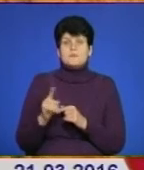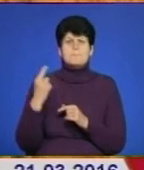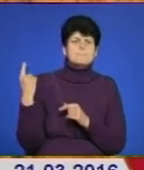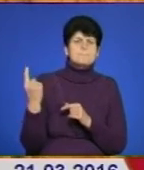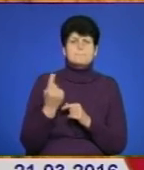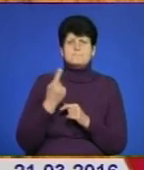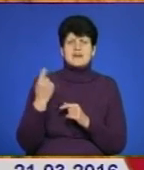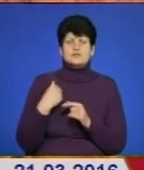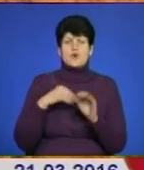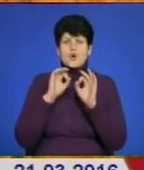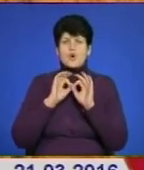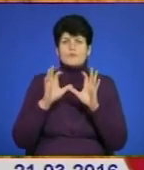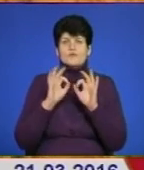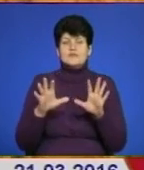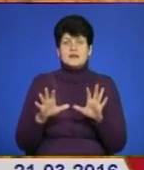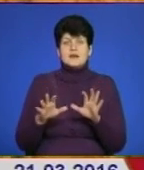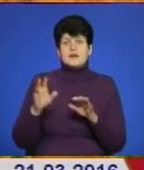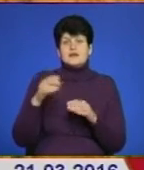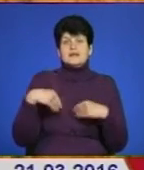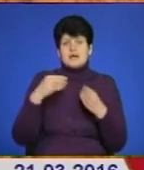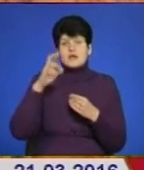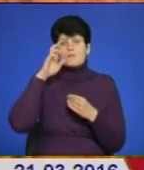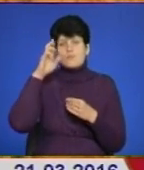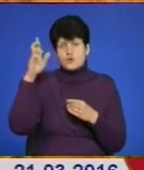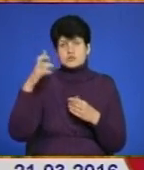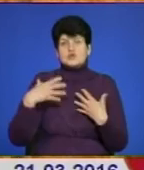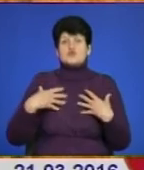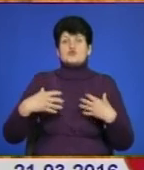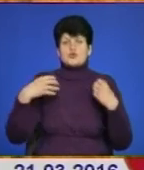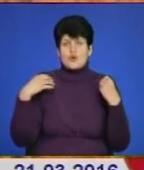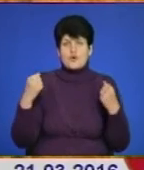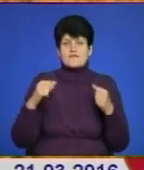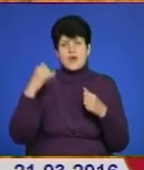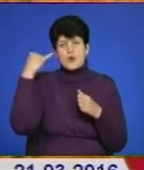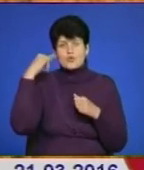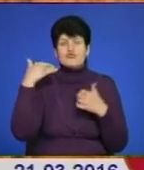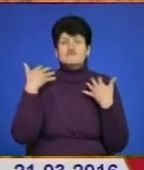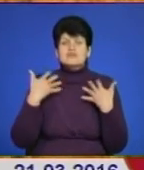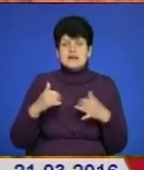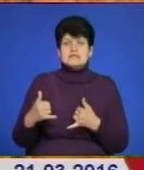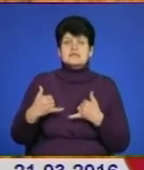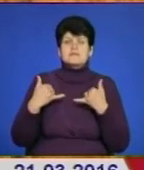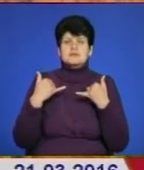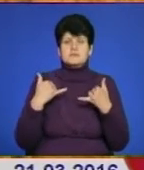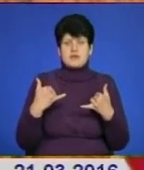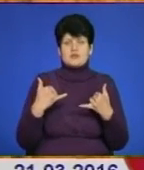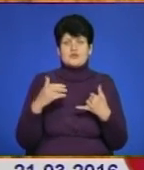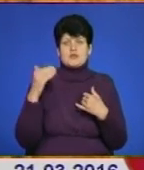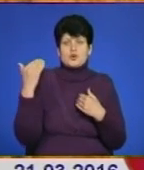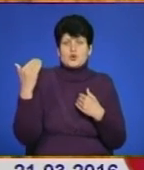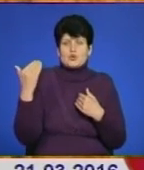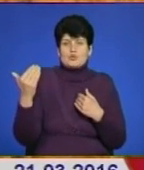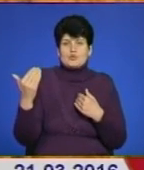перше його оповідання «Дай Боже здоров'я корові» вже забезпечило йому ту таку нішу,